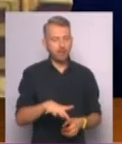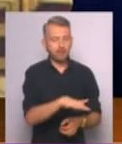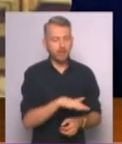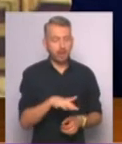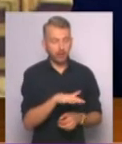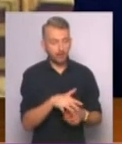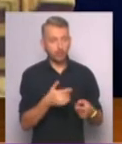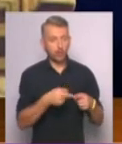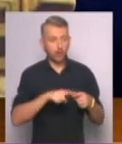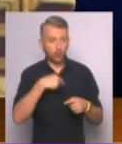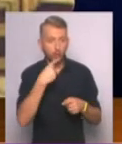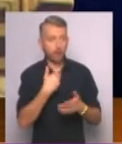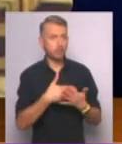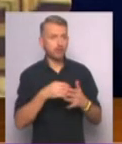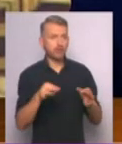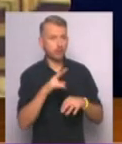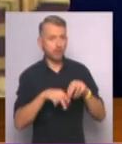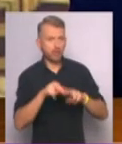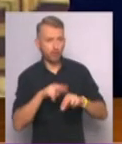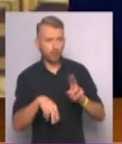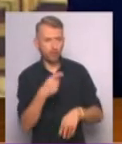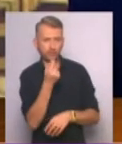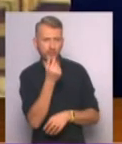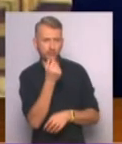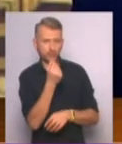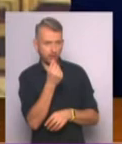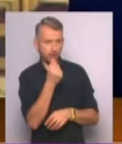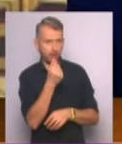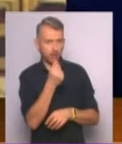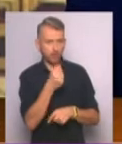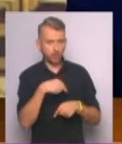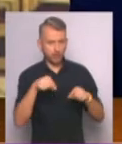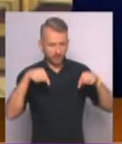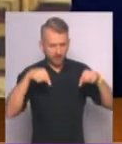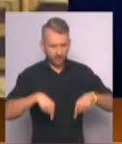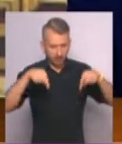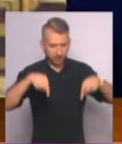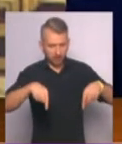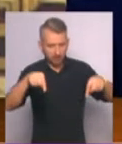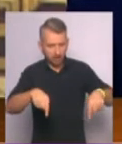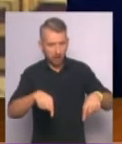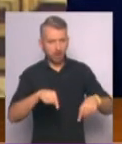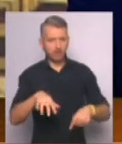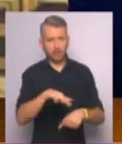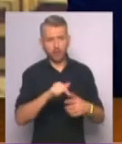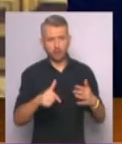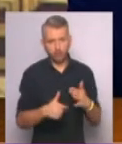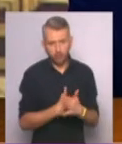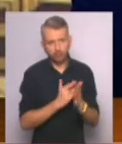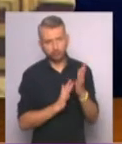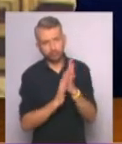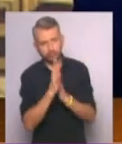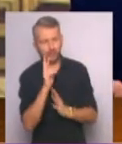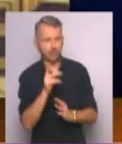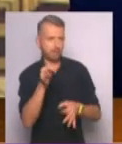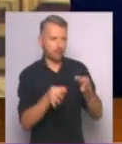майже так нічого не побудовано, крім невеличкого шматочку свайного поля. Ділянка вже знову відновилася, як відновлюється